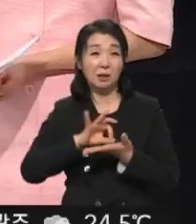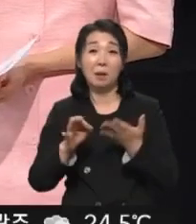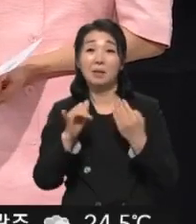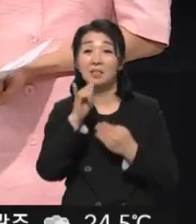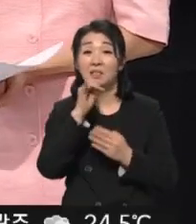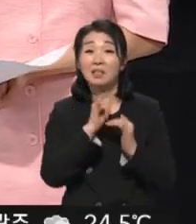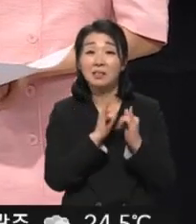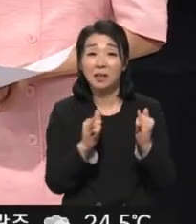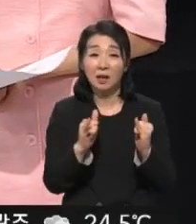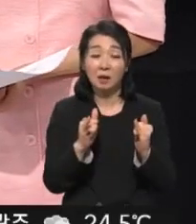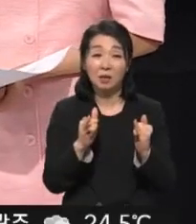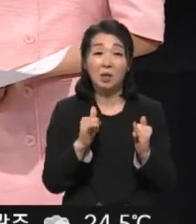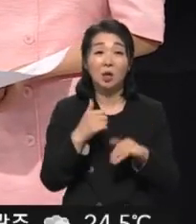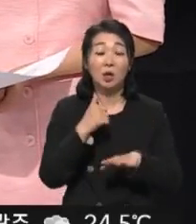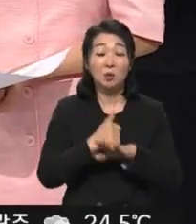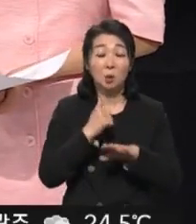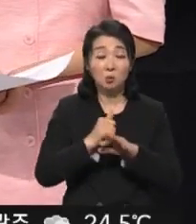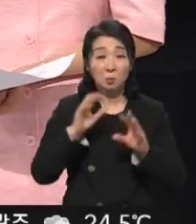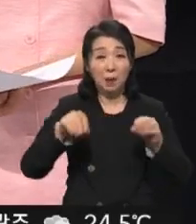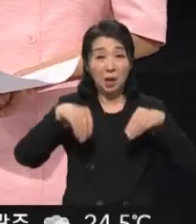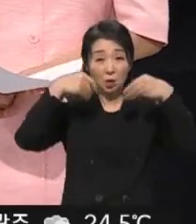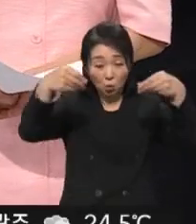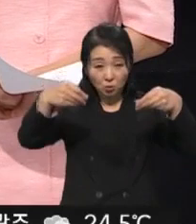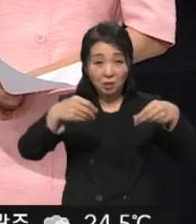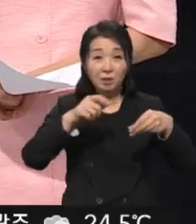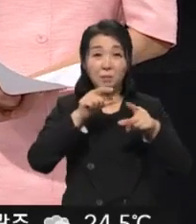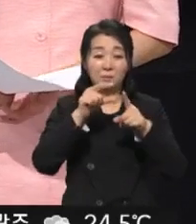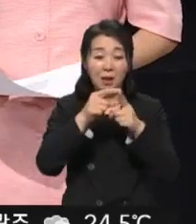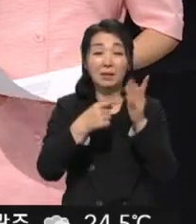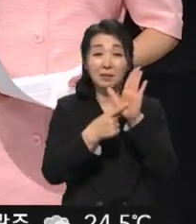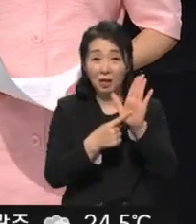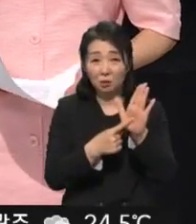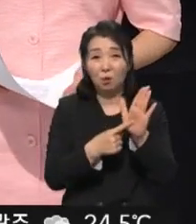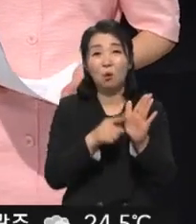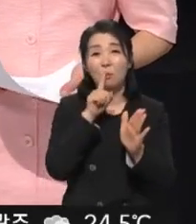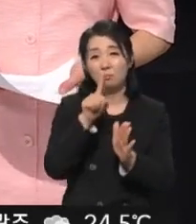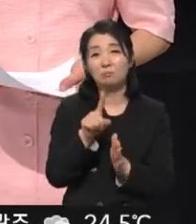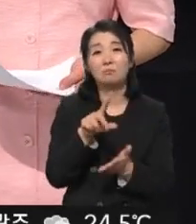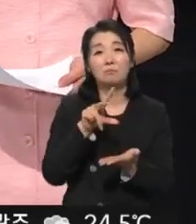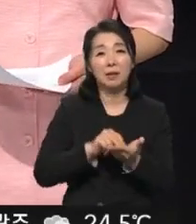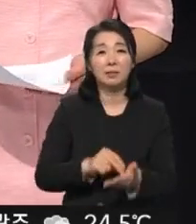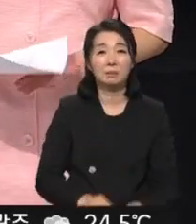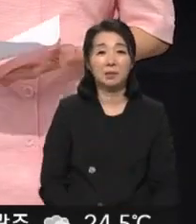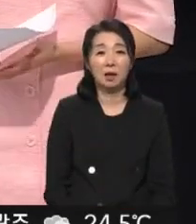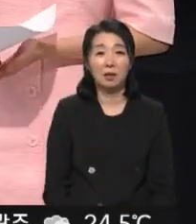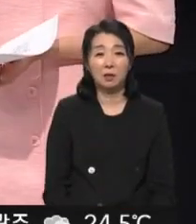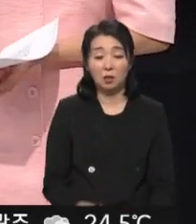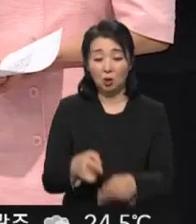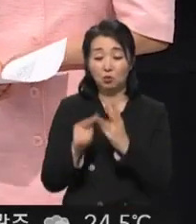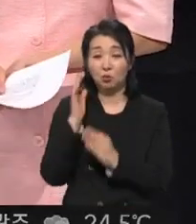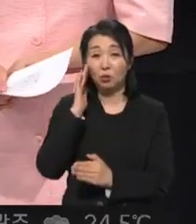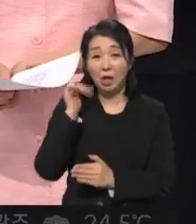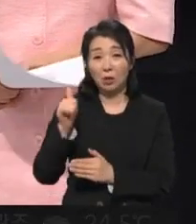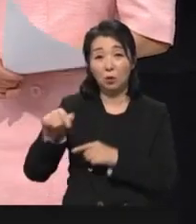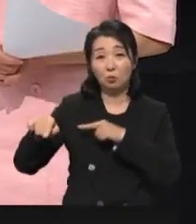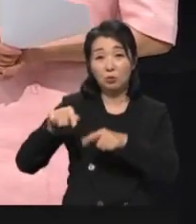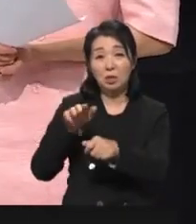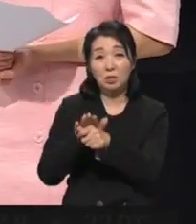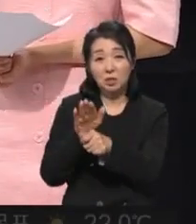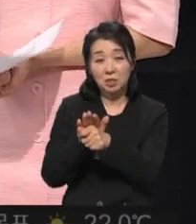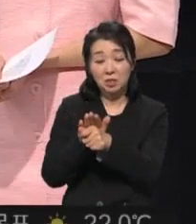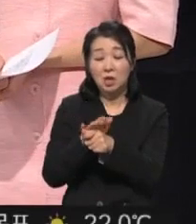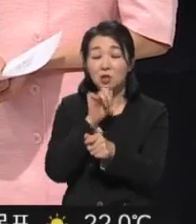쓰는 사람, 빨래 건조대라고 표현해서 논란이 일기도 했습니다. 한편 최근 윤석열 대통령의 국정수행 지지율은